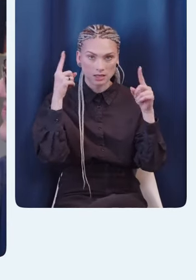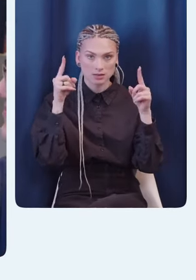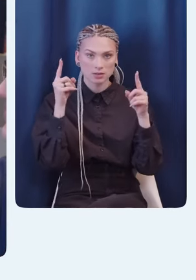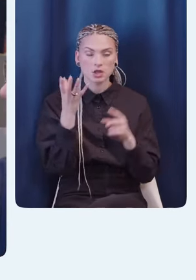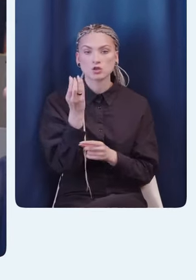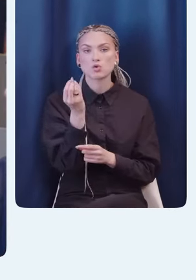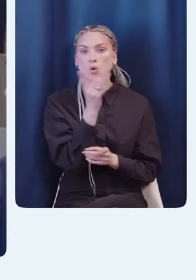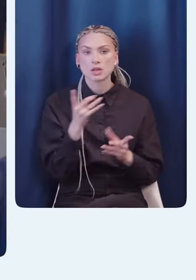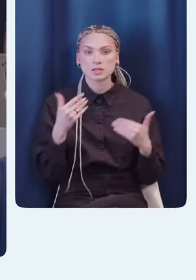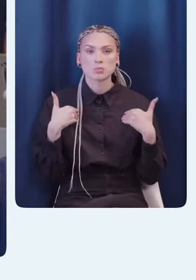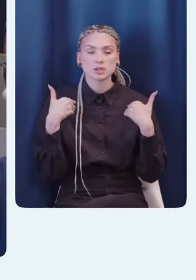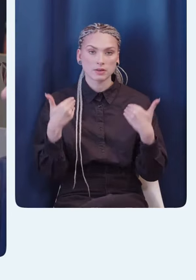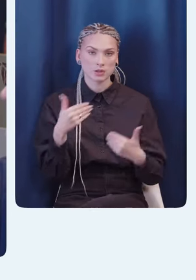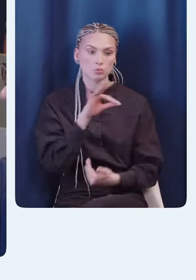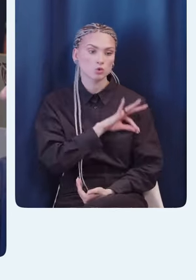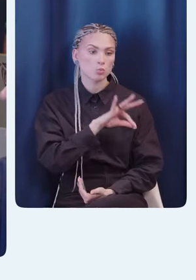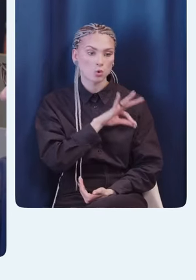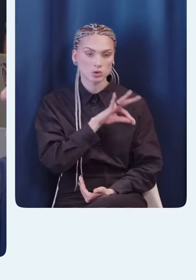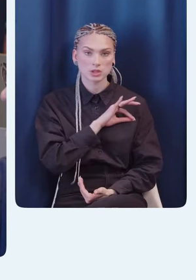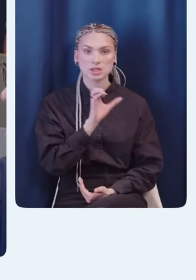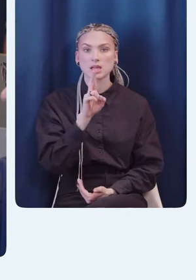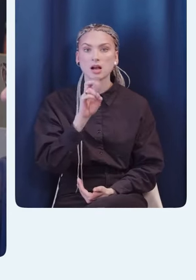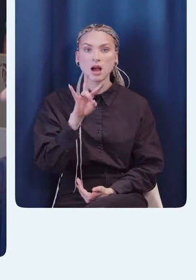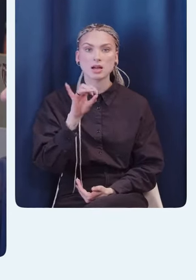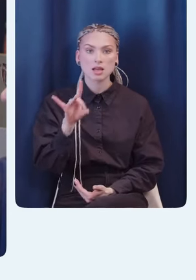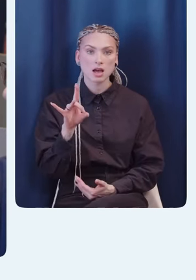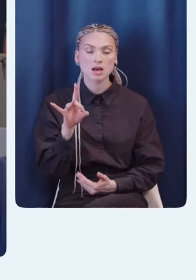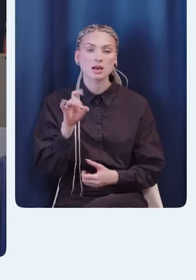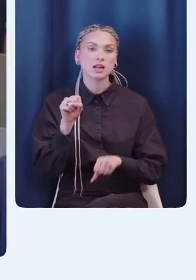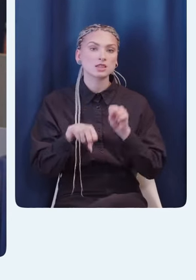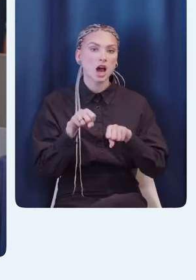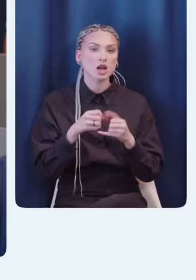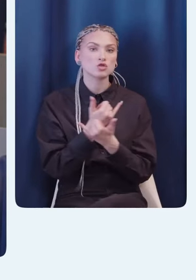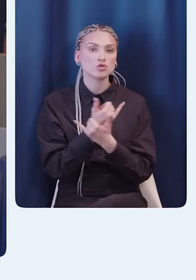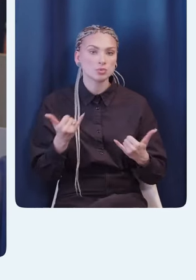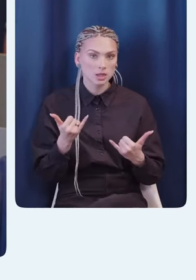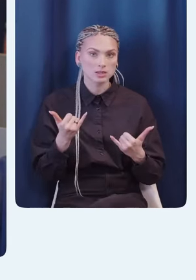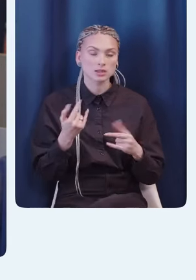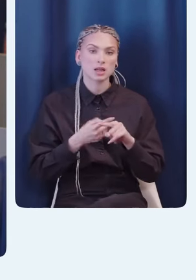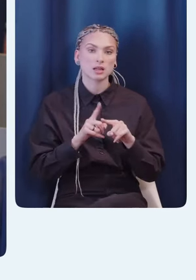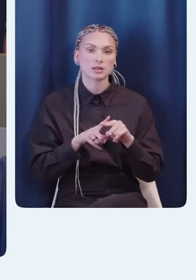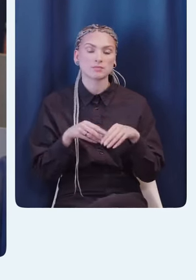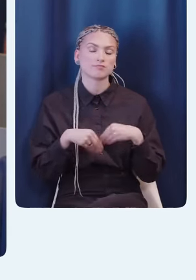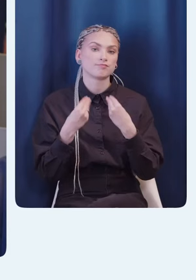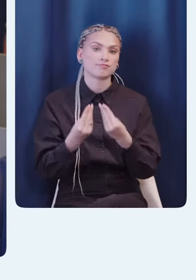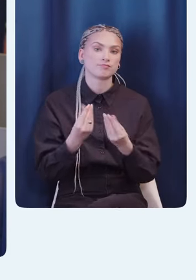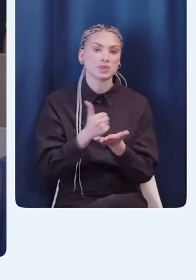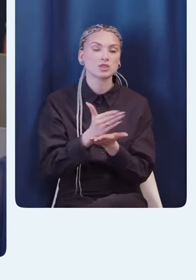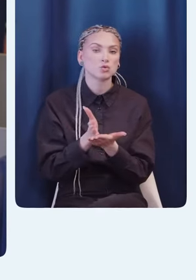еще раз посоветую, наверное, использовать сканер доступности, который позволяет